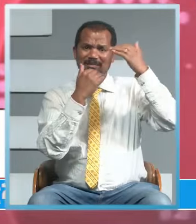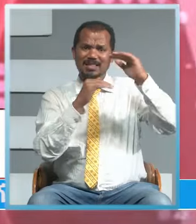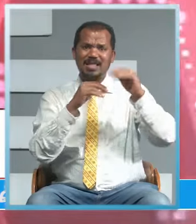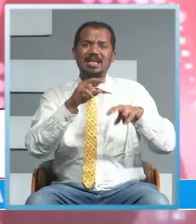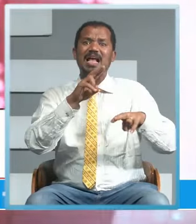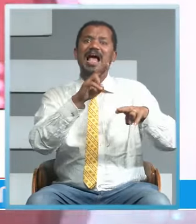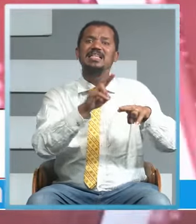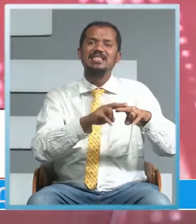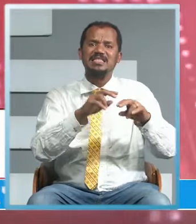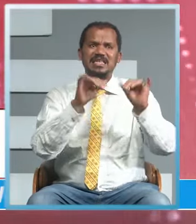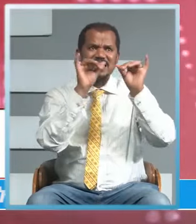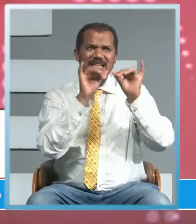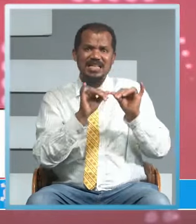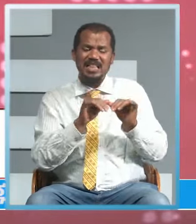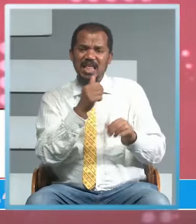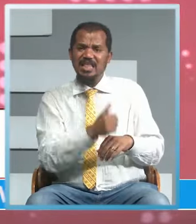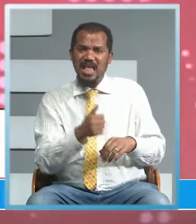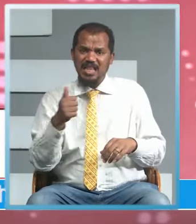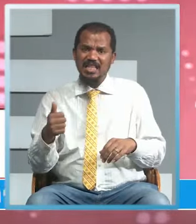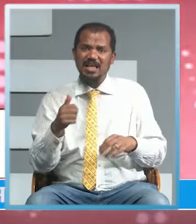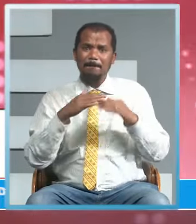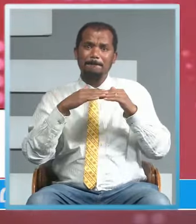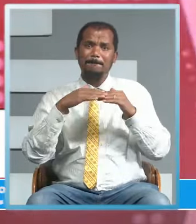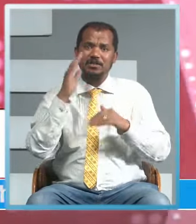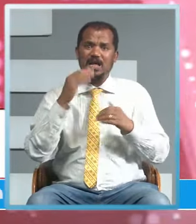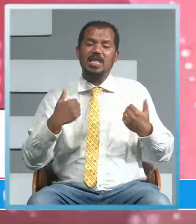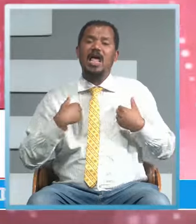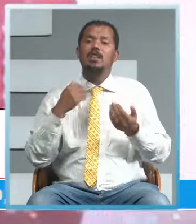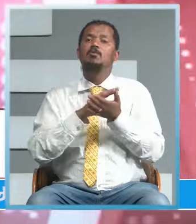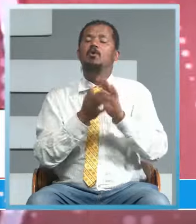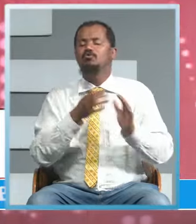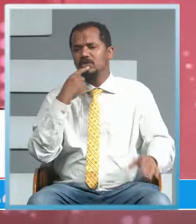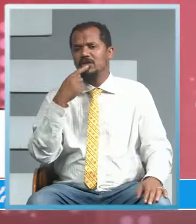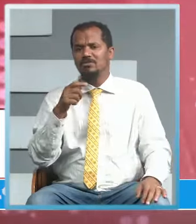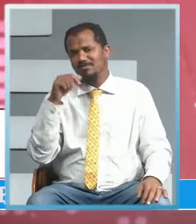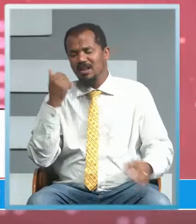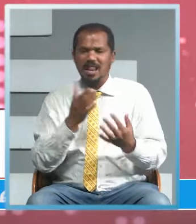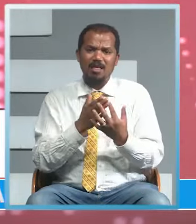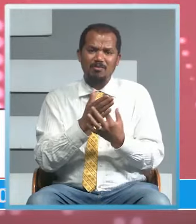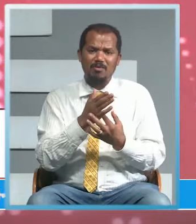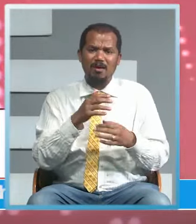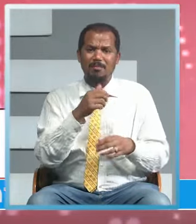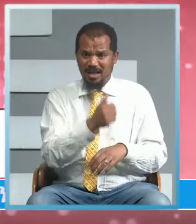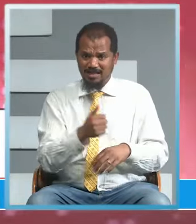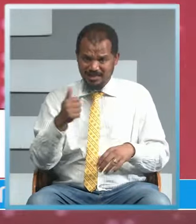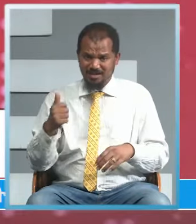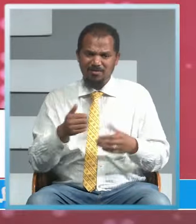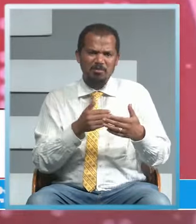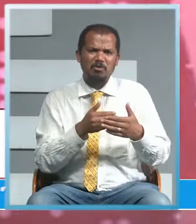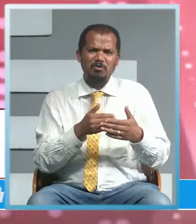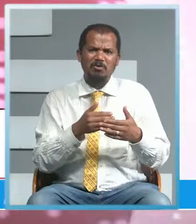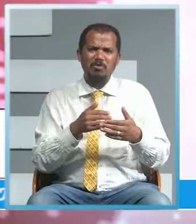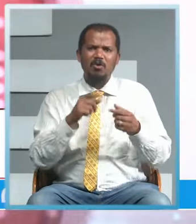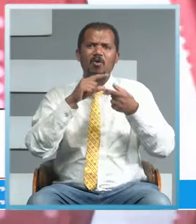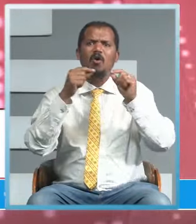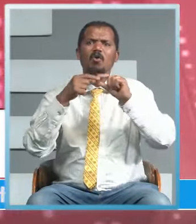መጠን ካስቀመጠው ልኬት አንጻር የአዲስ አበባ ብልጫ ያለው መሆኑ ተነግሯል። በሌላ በኩል በመዲናዋ